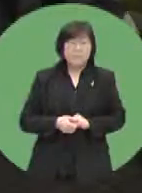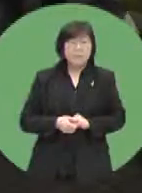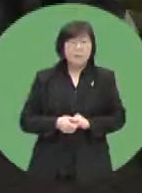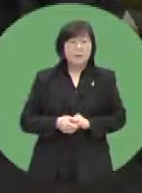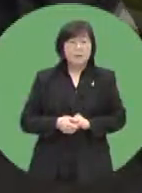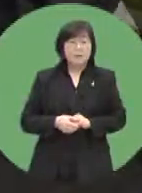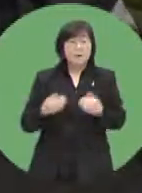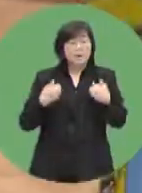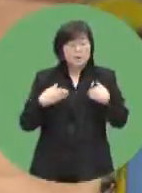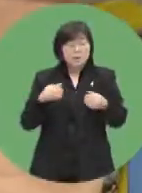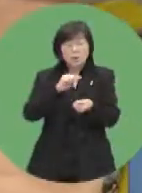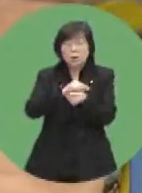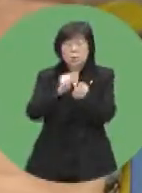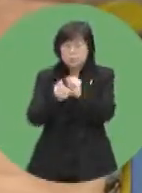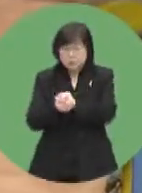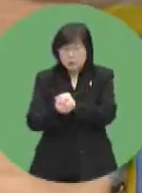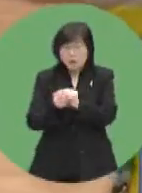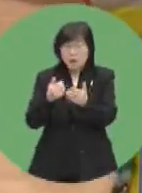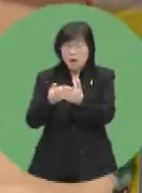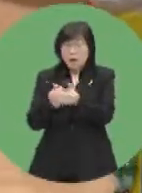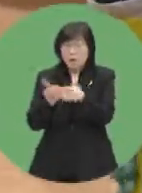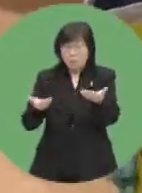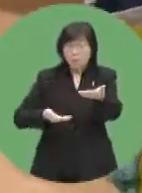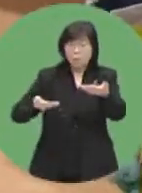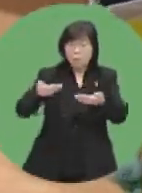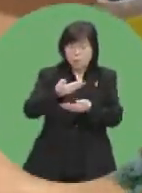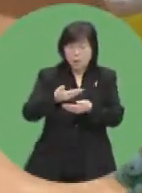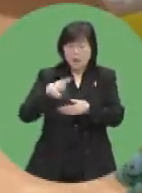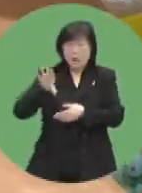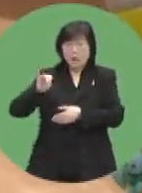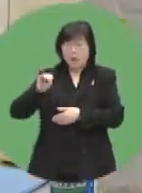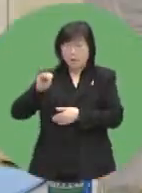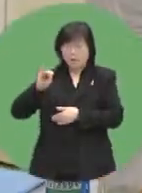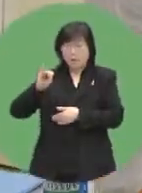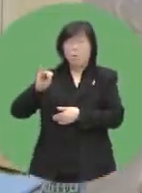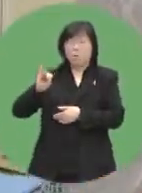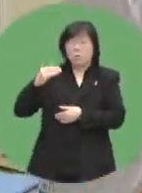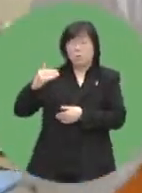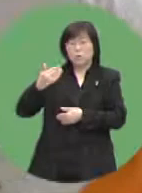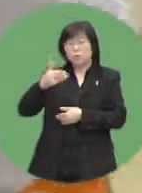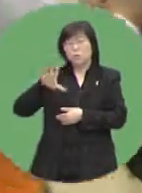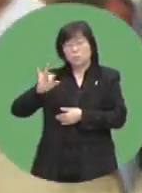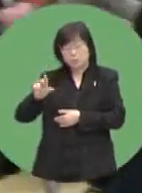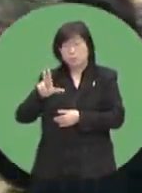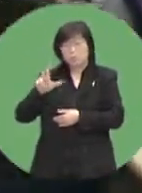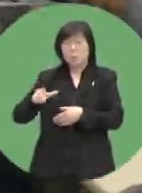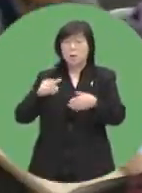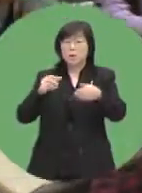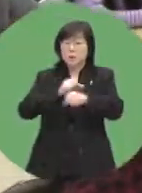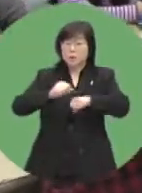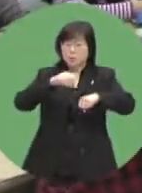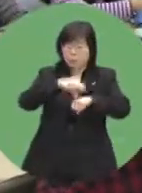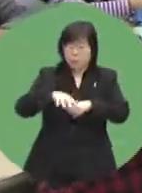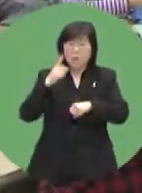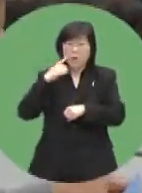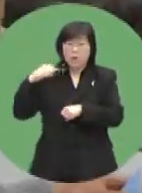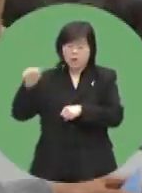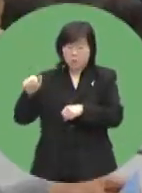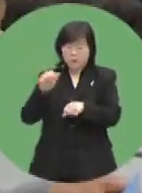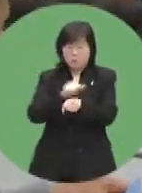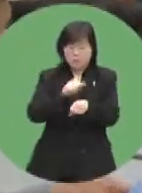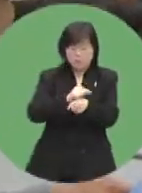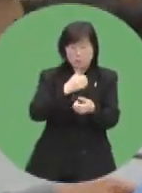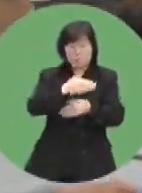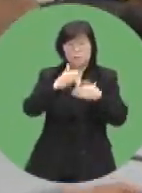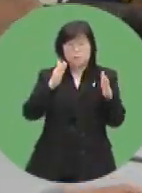また不要になったおもちゃ絵本を交換し合うエコックル広場や、親子で手作りおもちゃを作る工作教